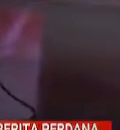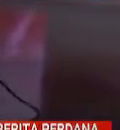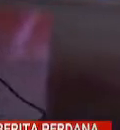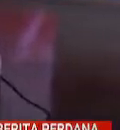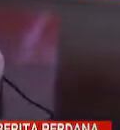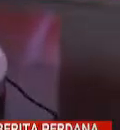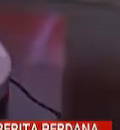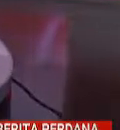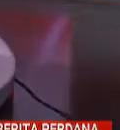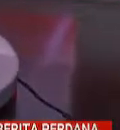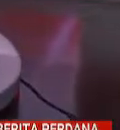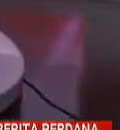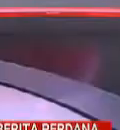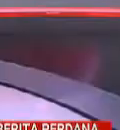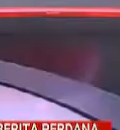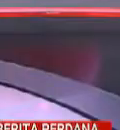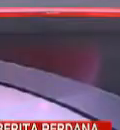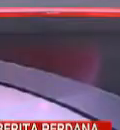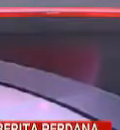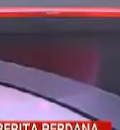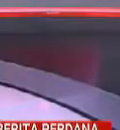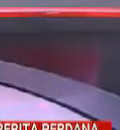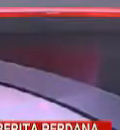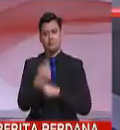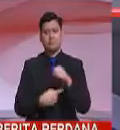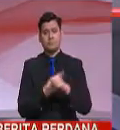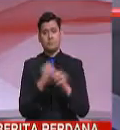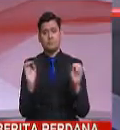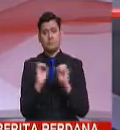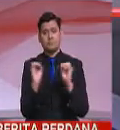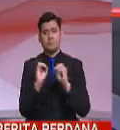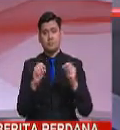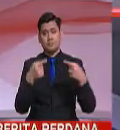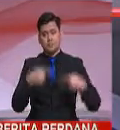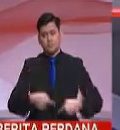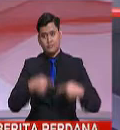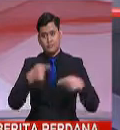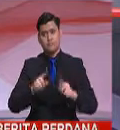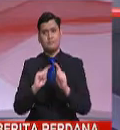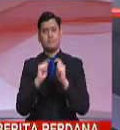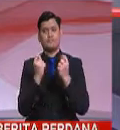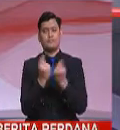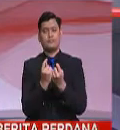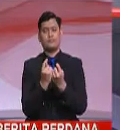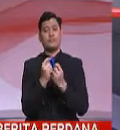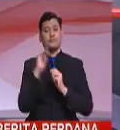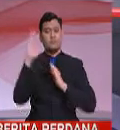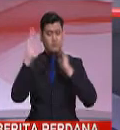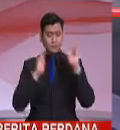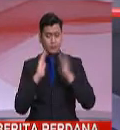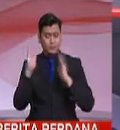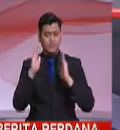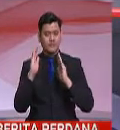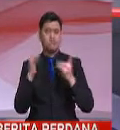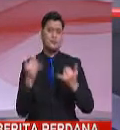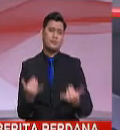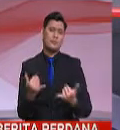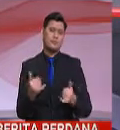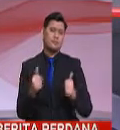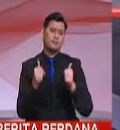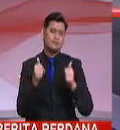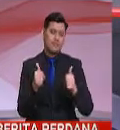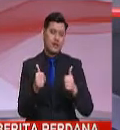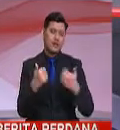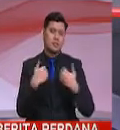Perkembangan bola sepak dalam negara. Selepas setahun tanpa sebarang aksi, skuad Harimau Malaya kini tampil dengan imej yang lebih segak bergaya